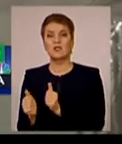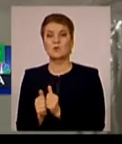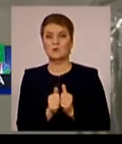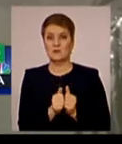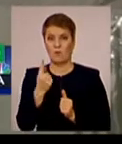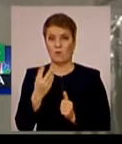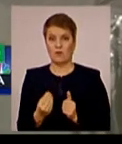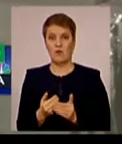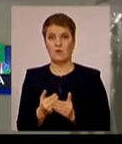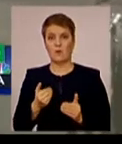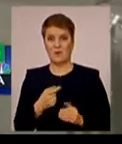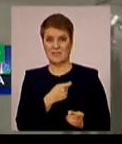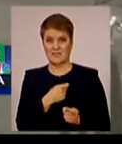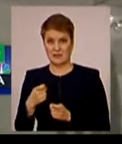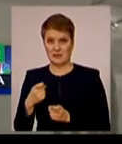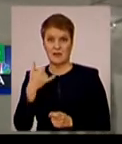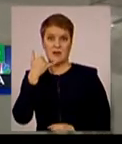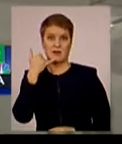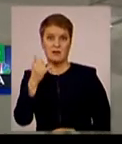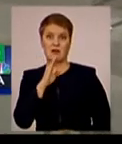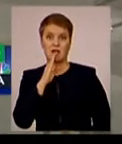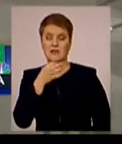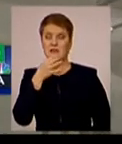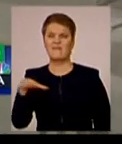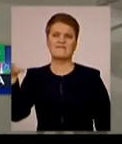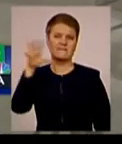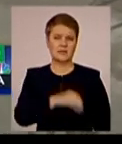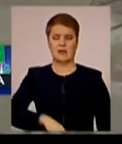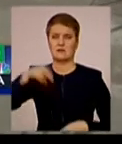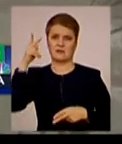день до стрілянини зателефонував їй і повідомив, що все скінчено. Олена Близнякова, новини на Першому.